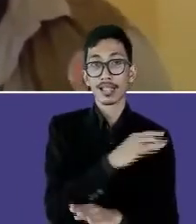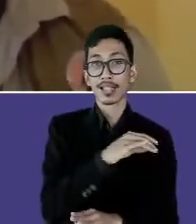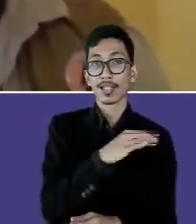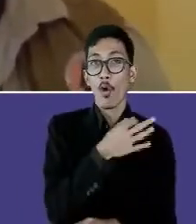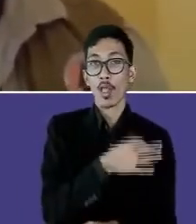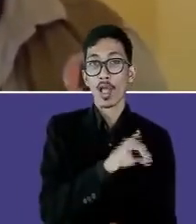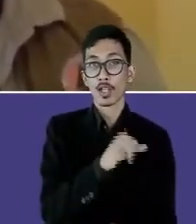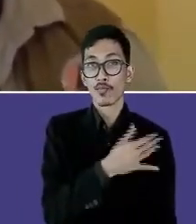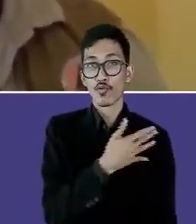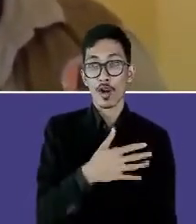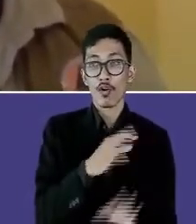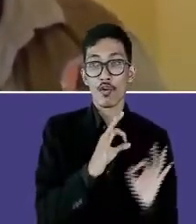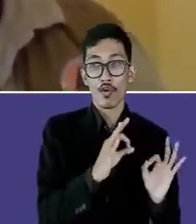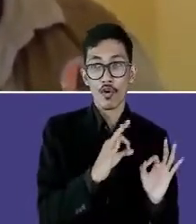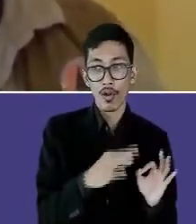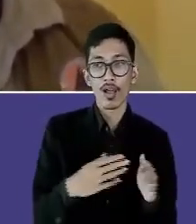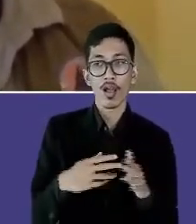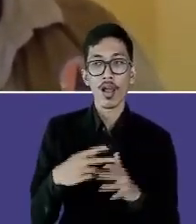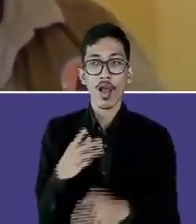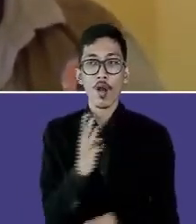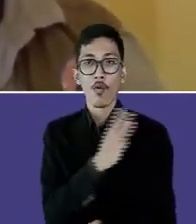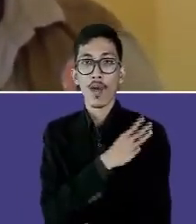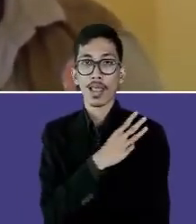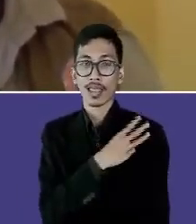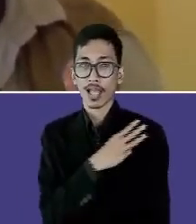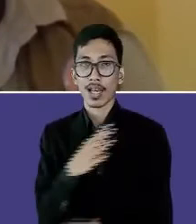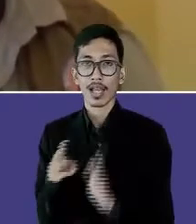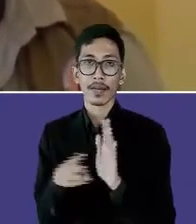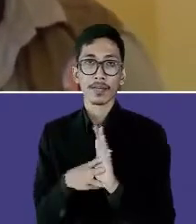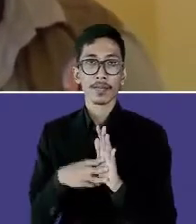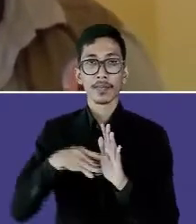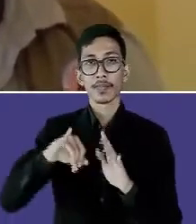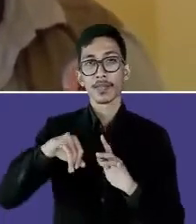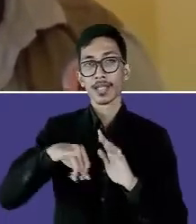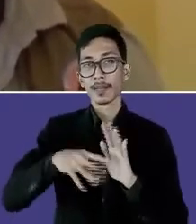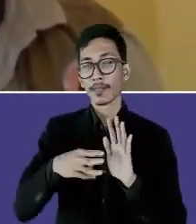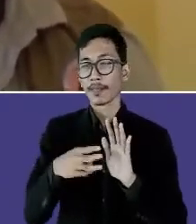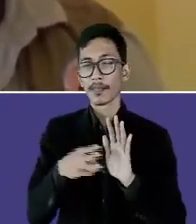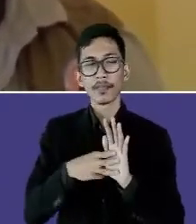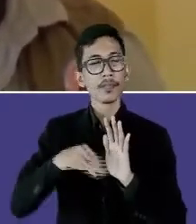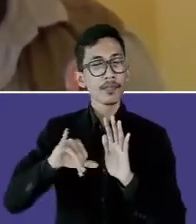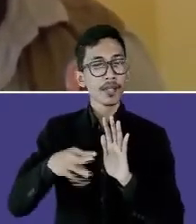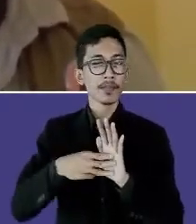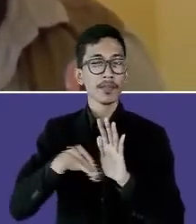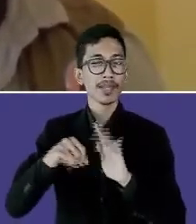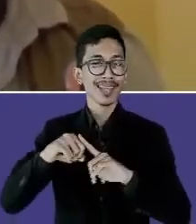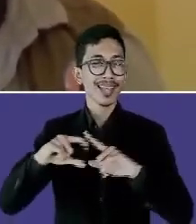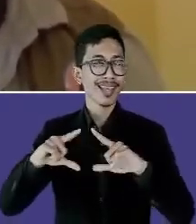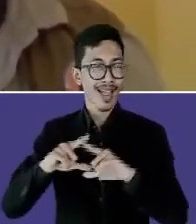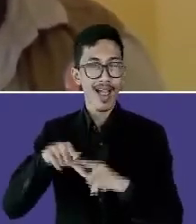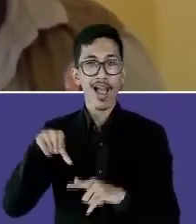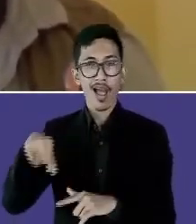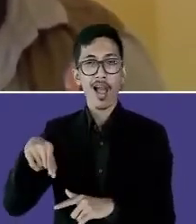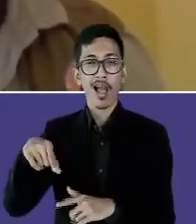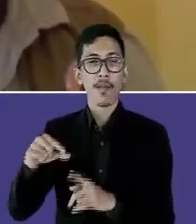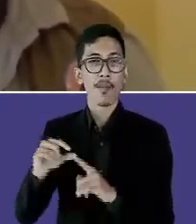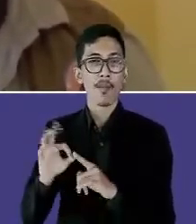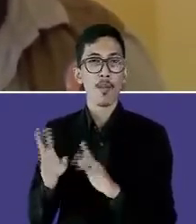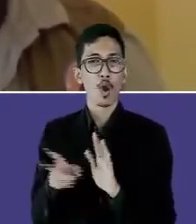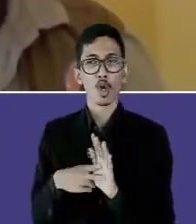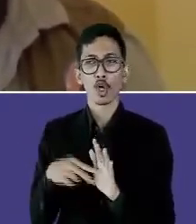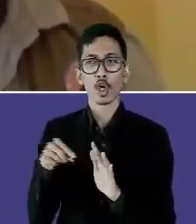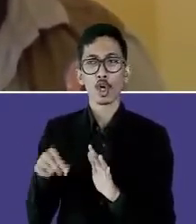di Kabupaten Mimika sendiri, selama penyelenggaraan PON yang sudah berlangsung ya beberapa hari